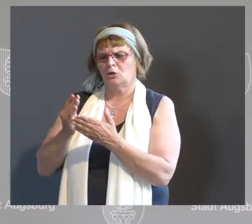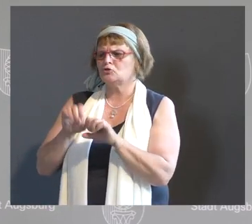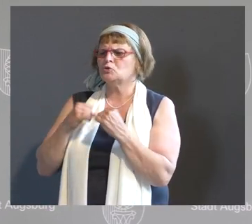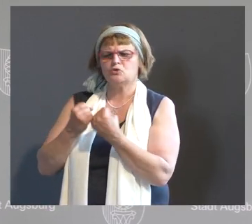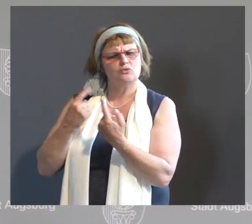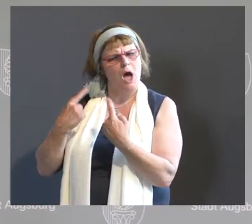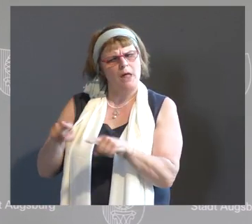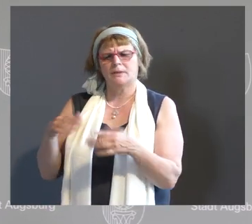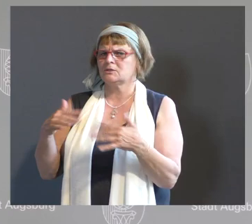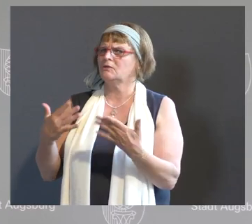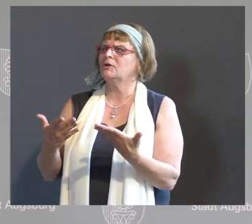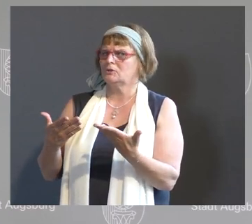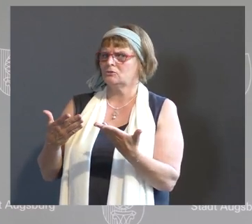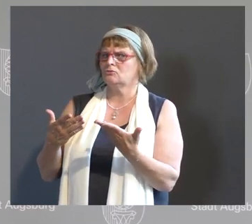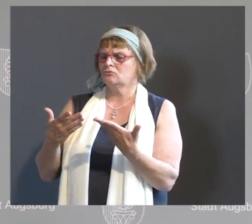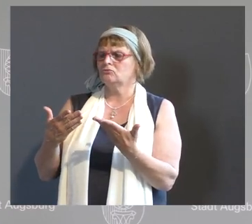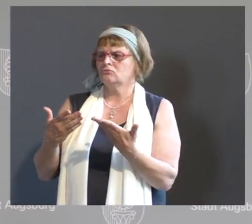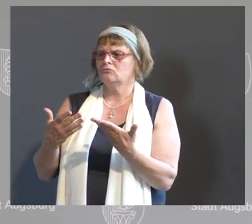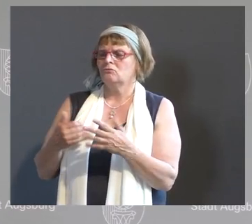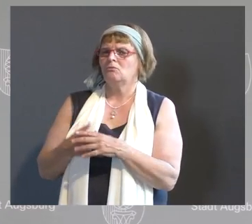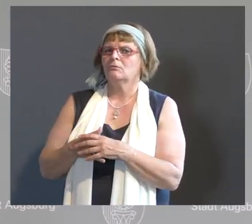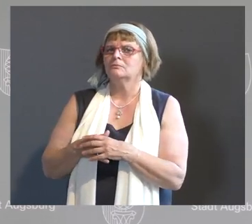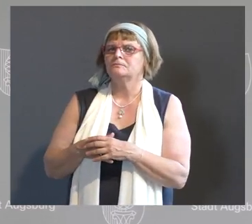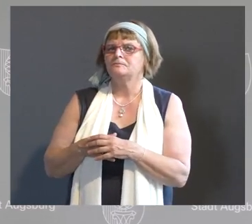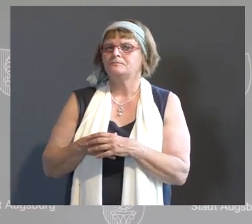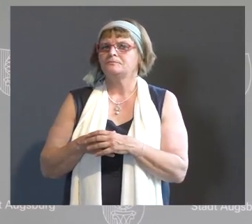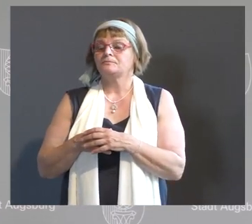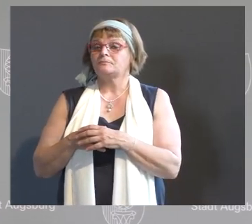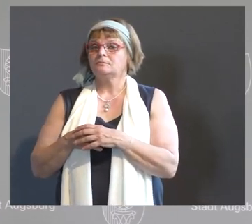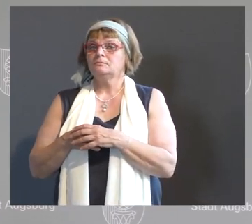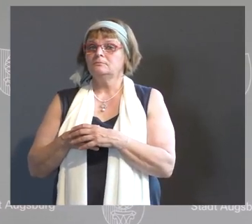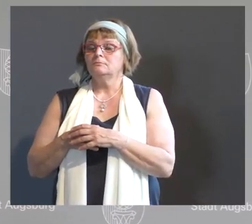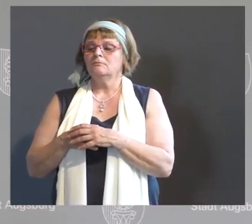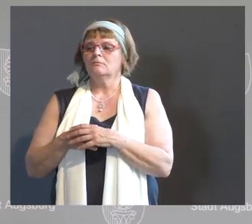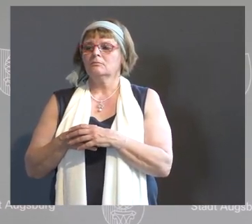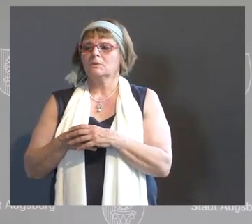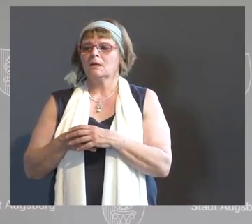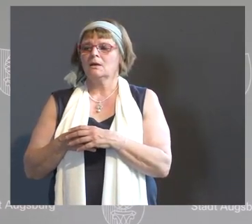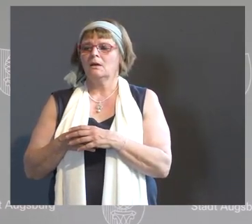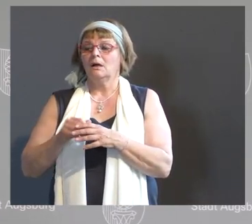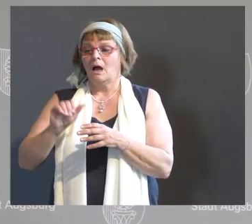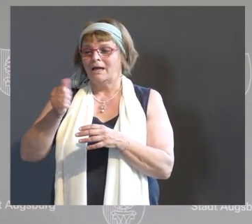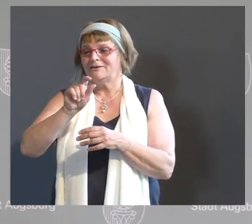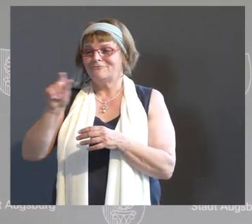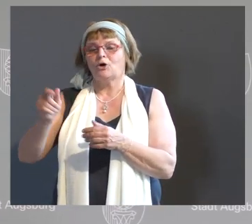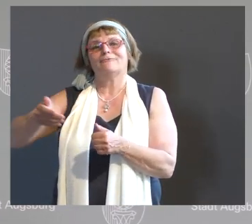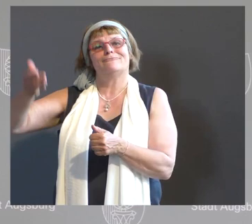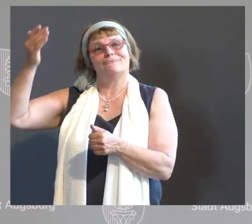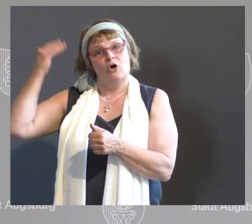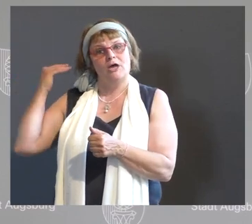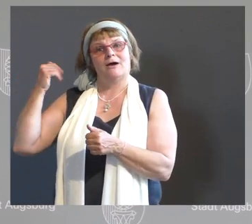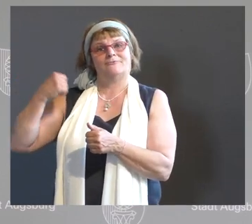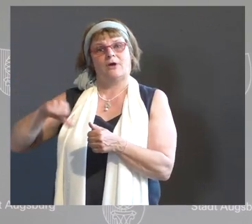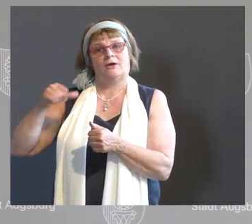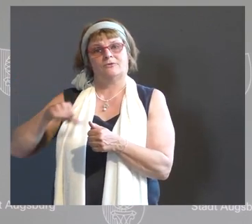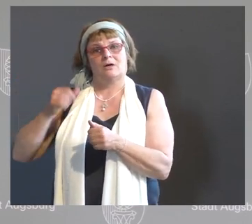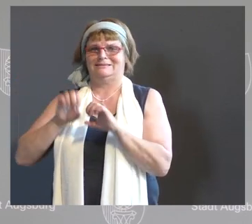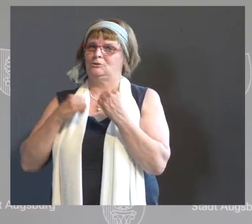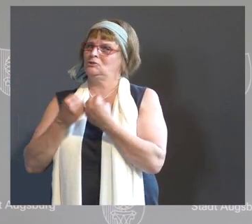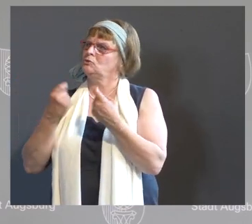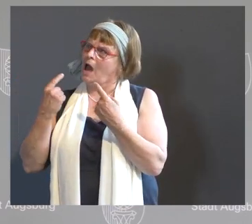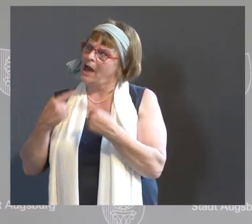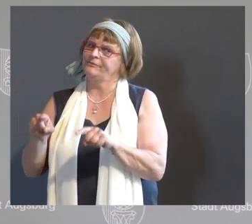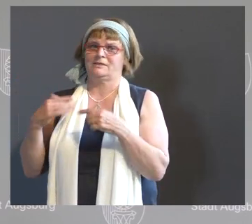Situation eines drohenden Suizids, und darum ging es, Freitag die Woche vorher, nochmal eine ganz andere Situation